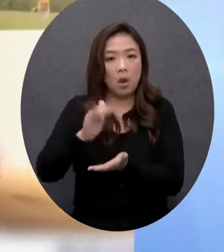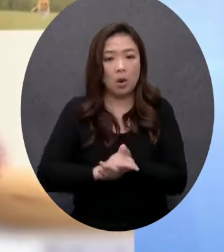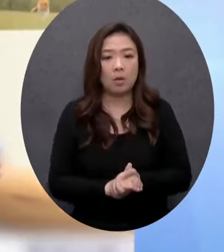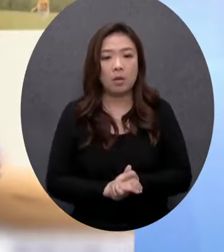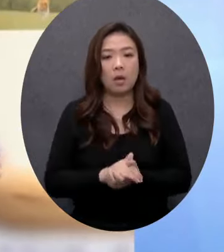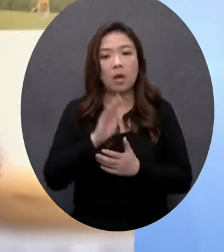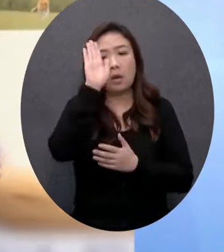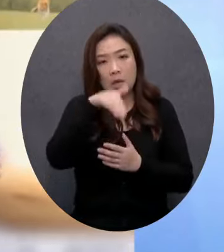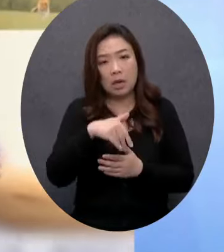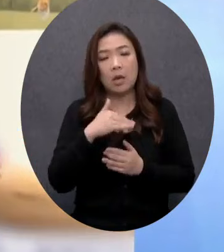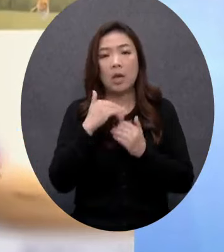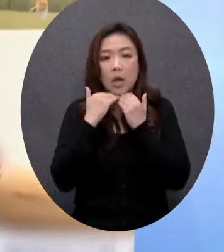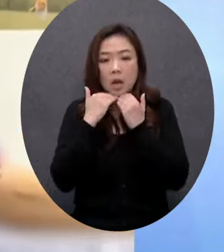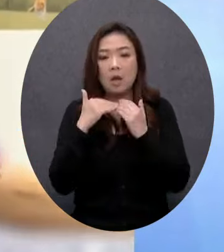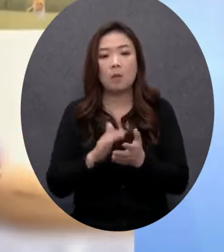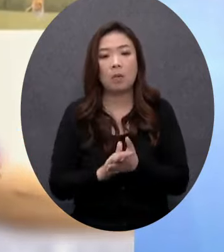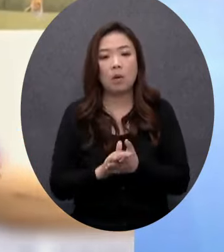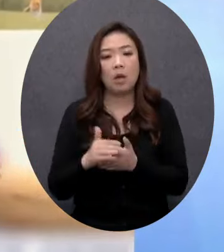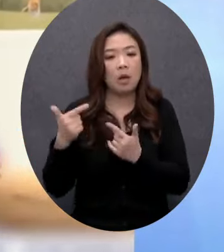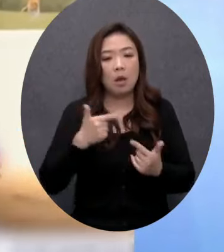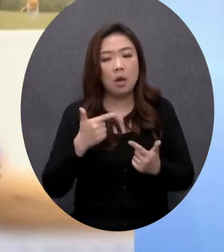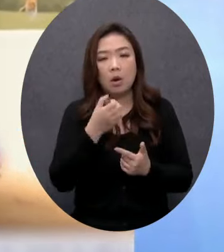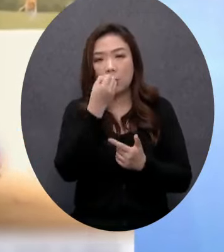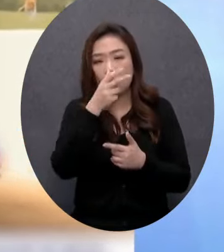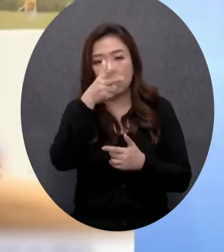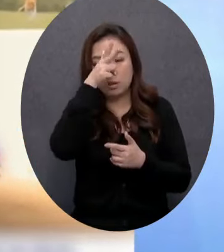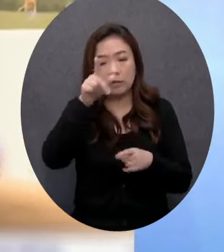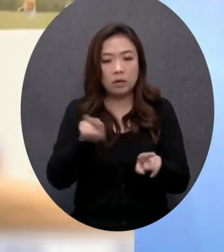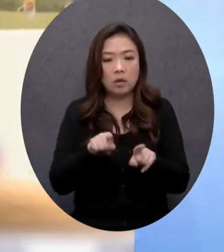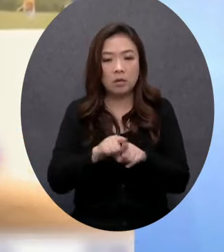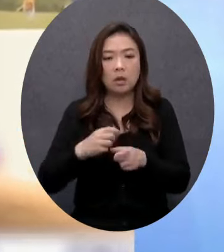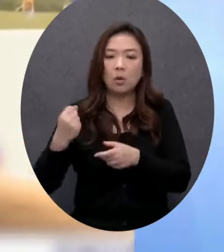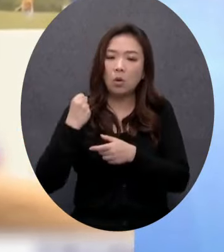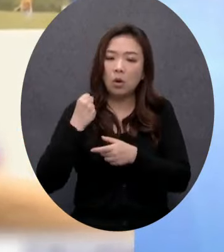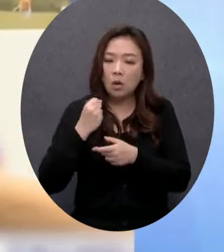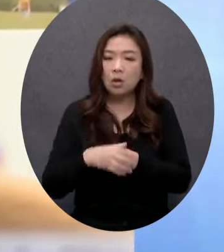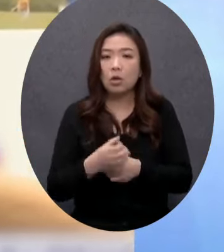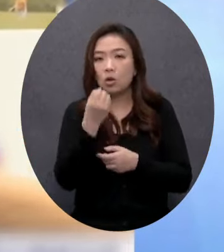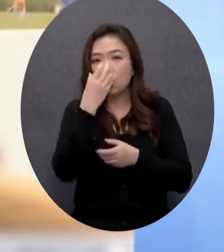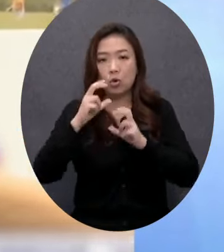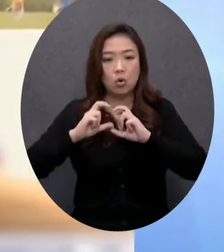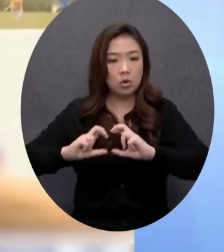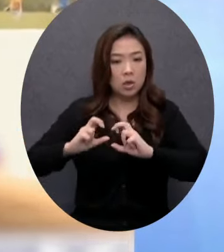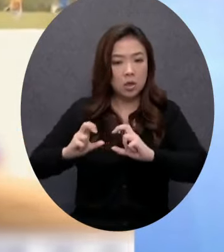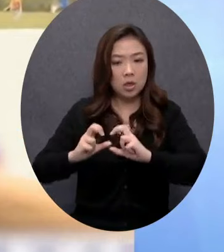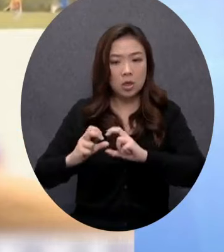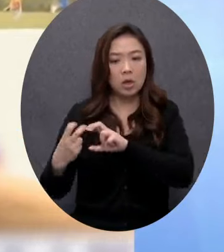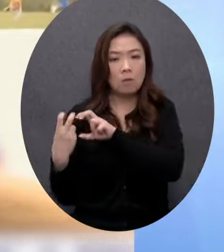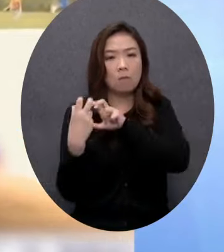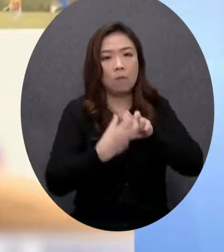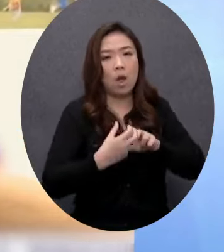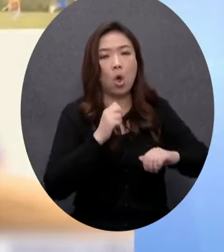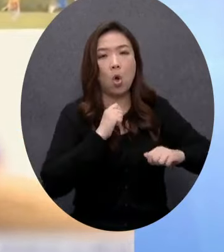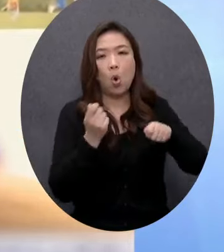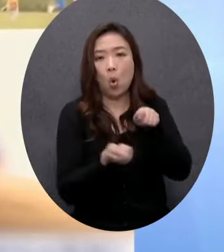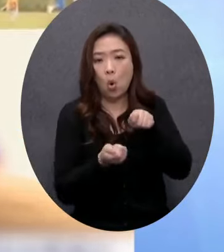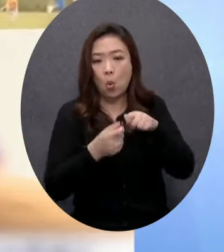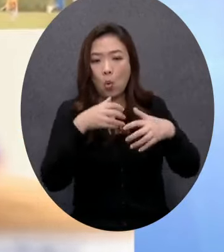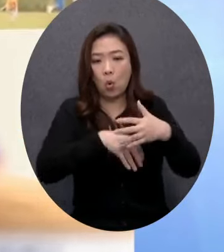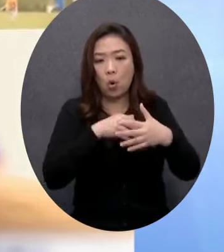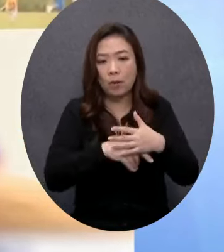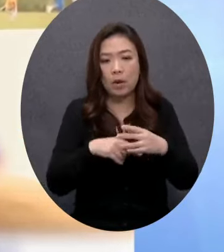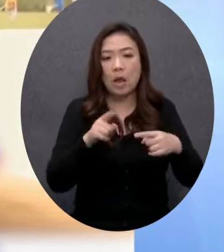也是希望，积极引和香港政府共同的努力，去把港东铁探索引入罗湖境内，实现轨道上的一个大